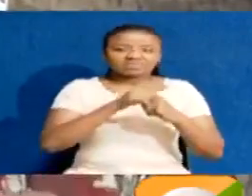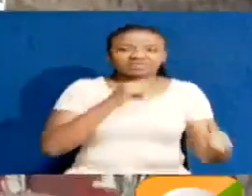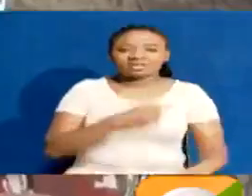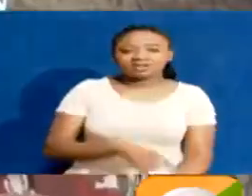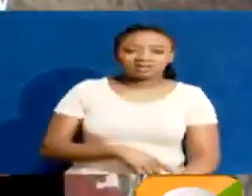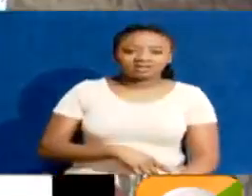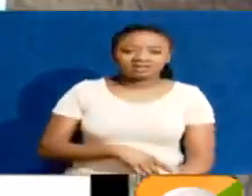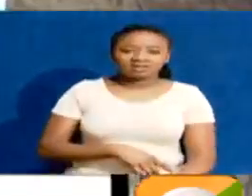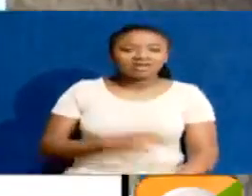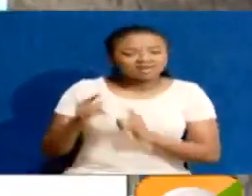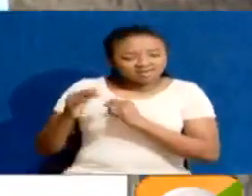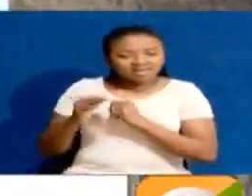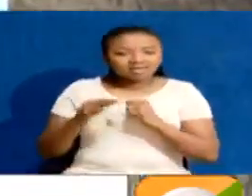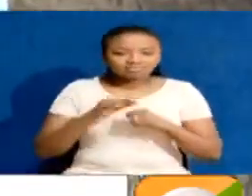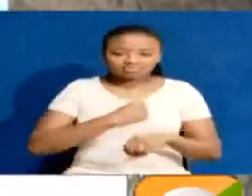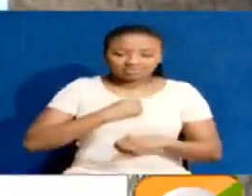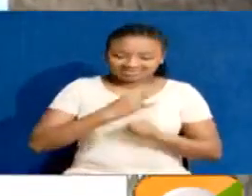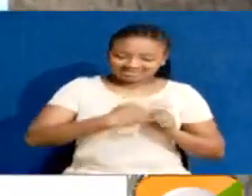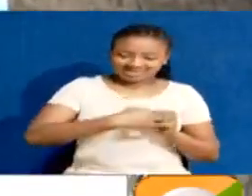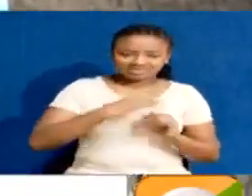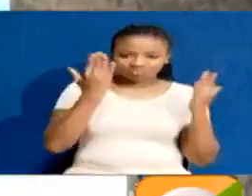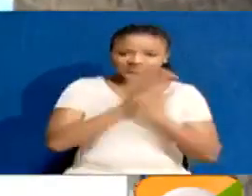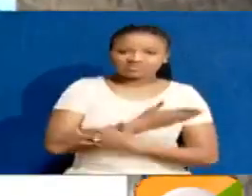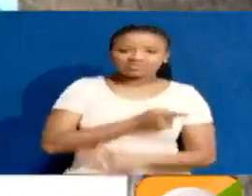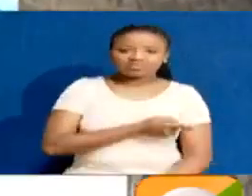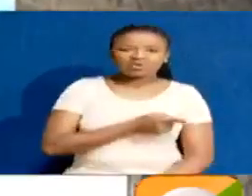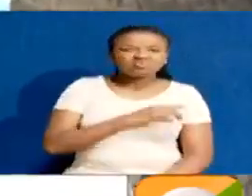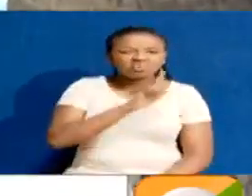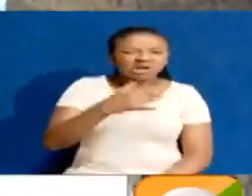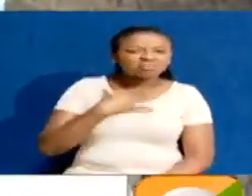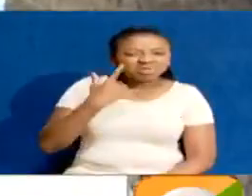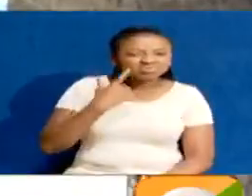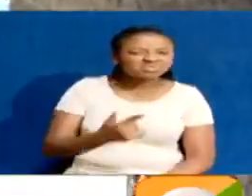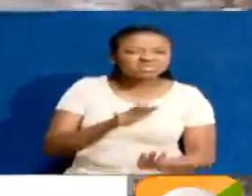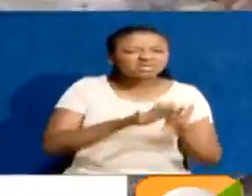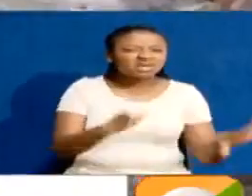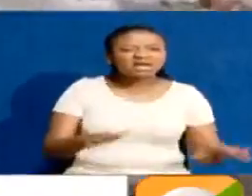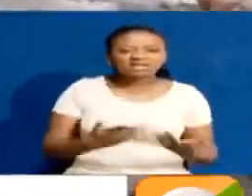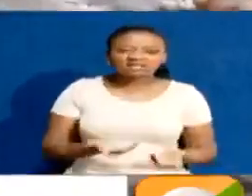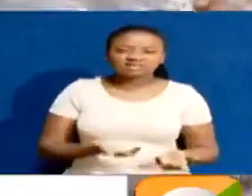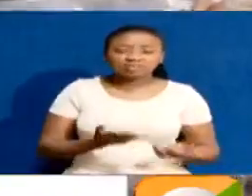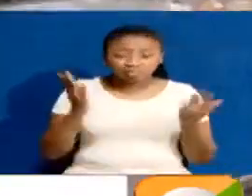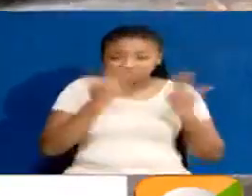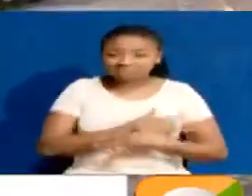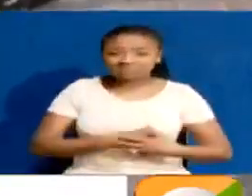ataweza kuona shamba usiku. Ni ile walikuwa na washikilia tu wangoje giza ingi.